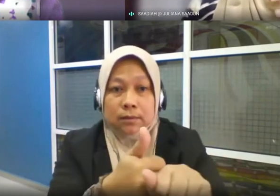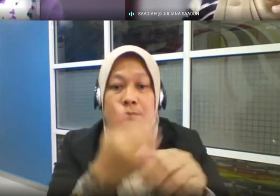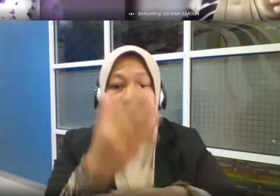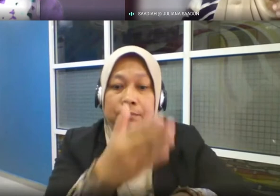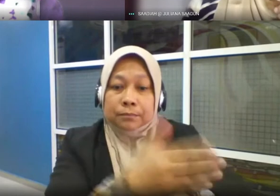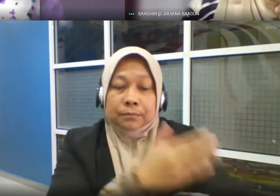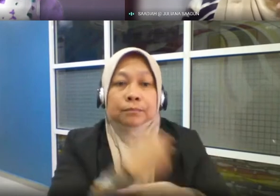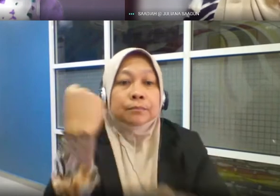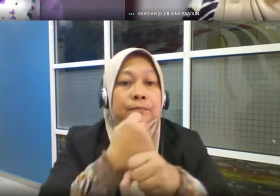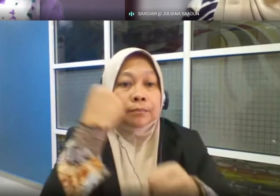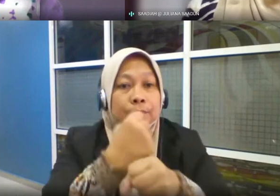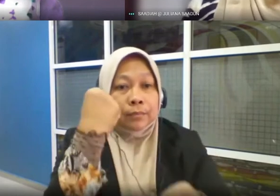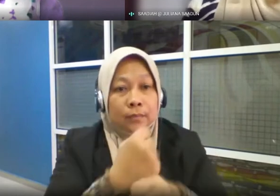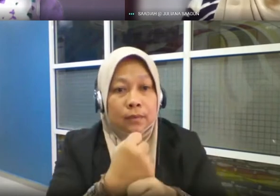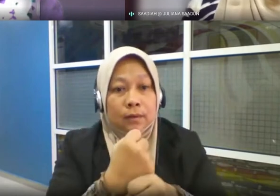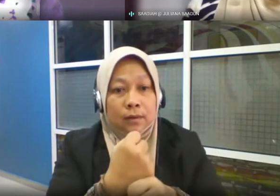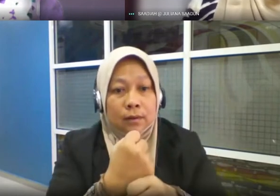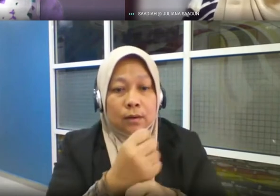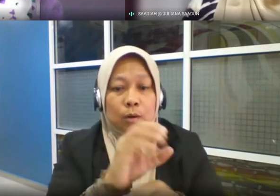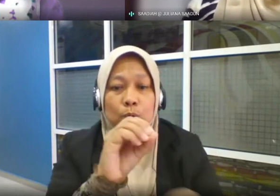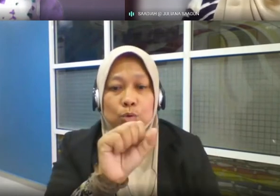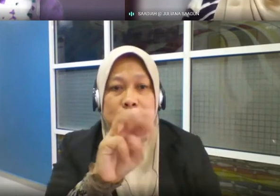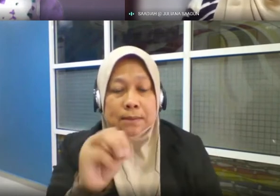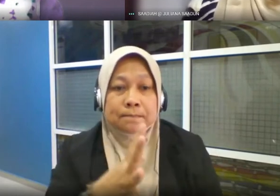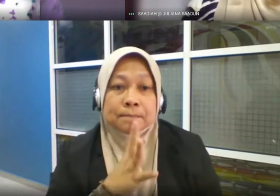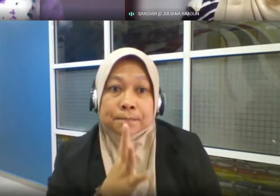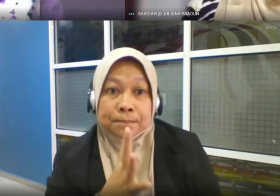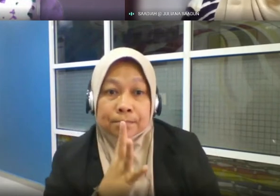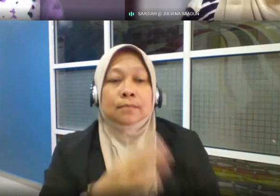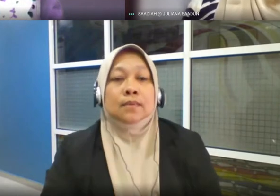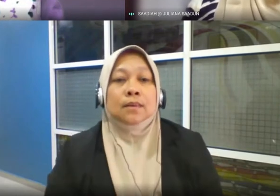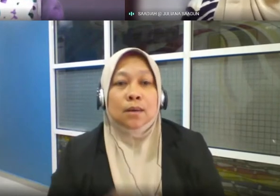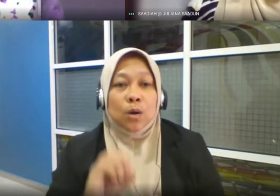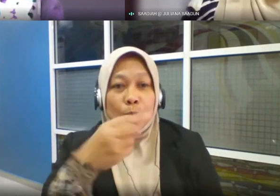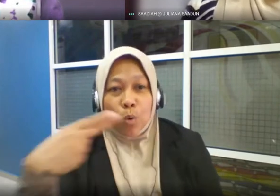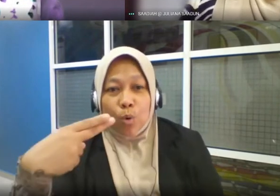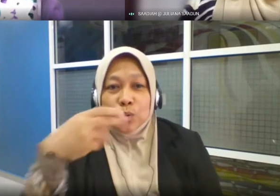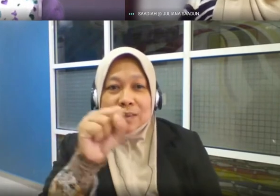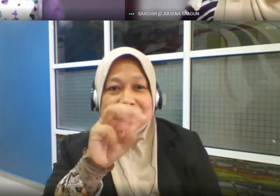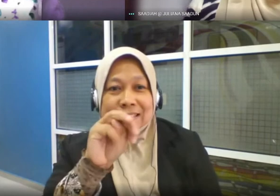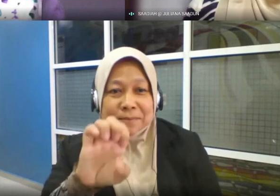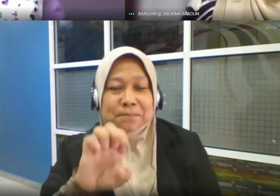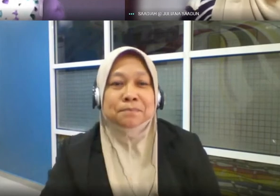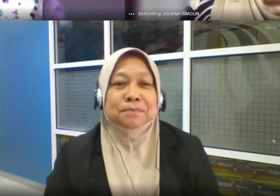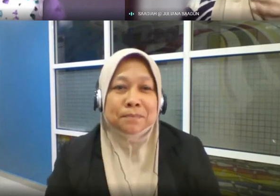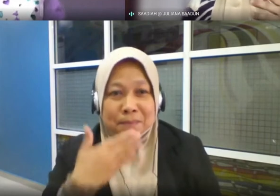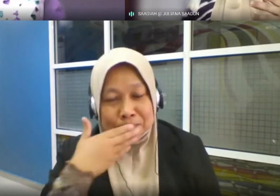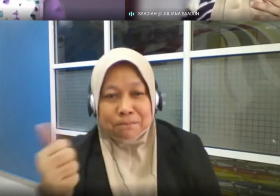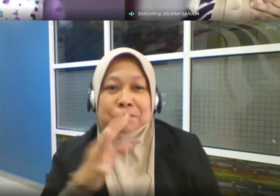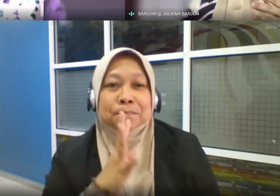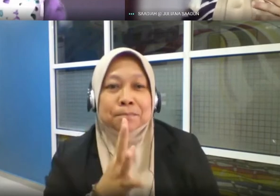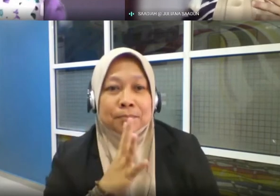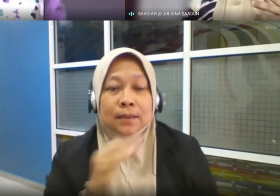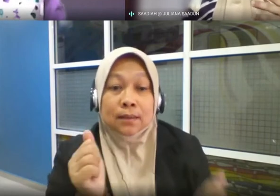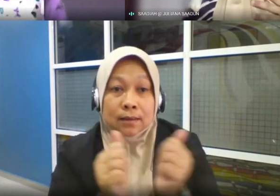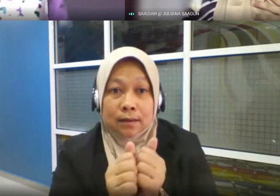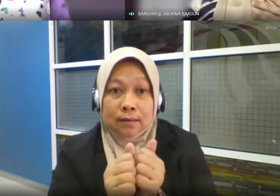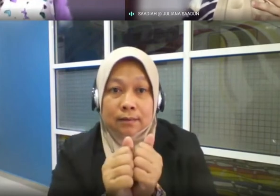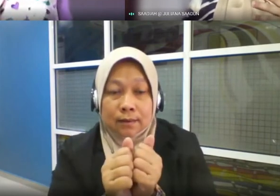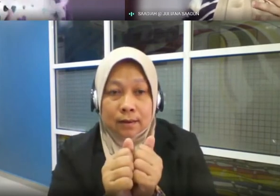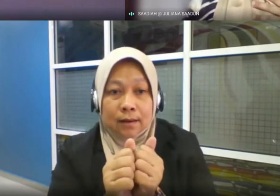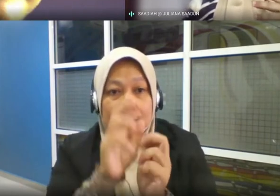pemantapan kejaya, iaitu Awesome Speaker. Sebut betul-betul, Awesome Speaker. Dengan rendah diri,